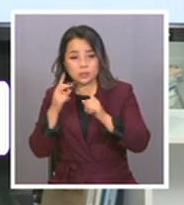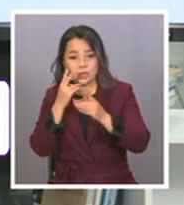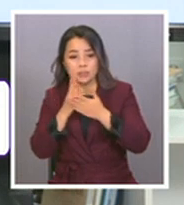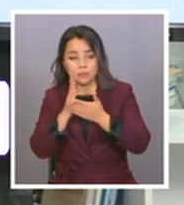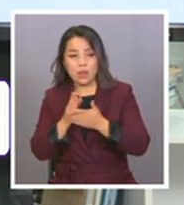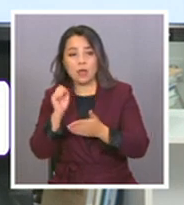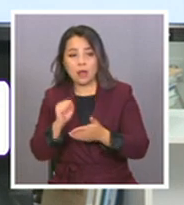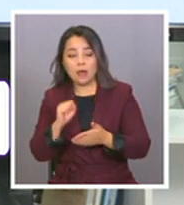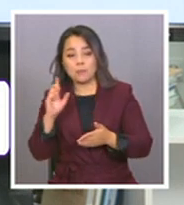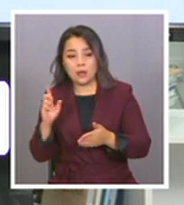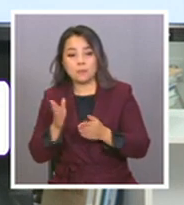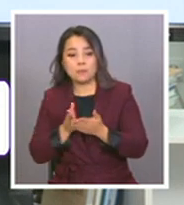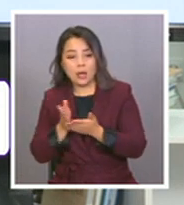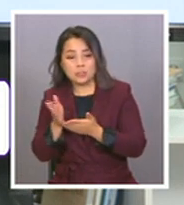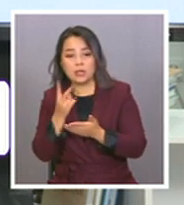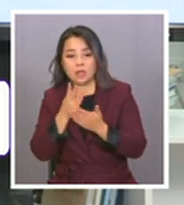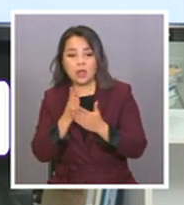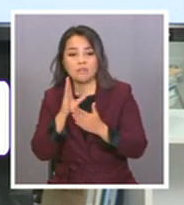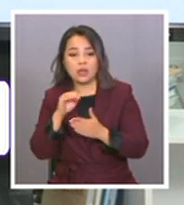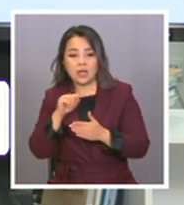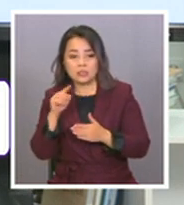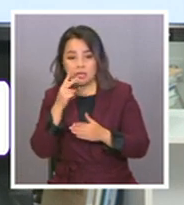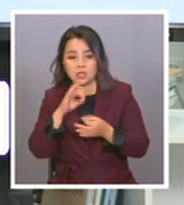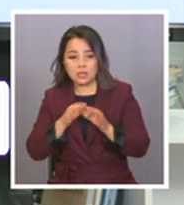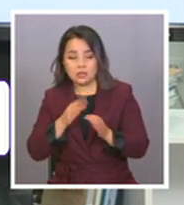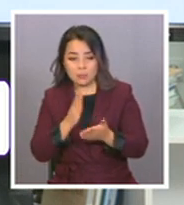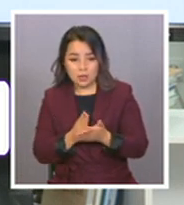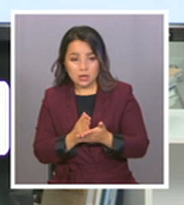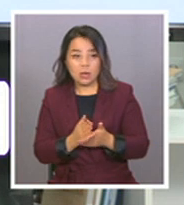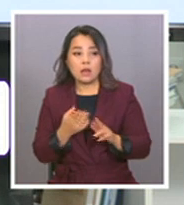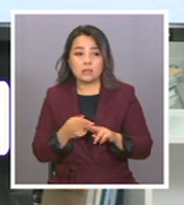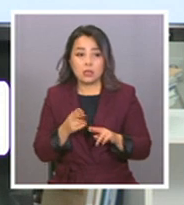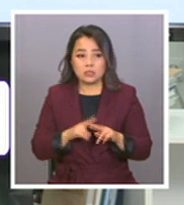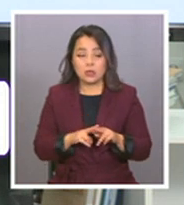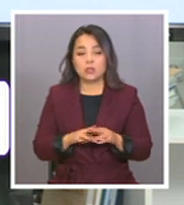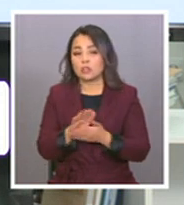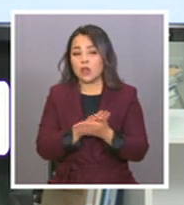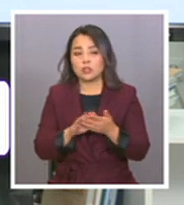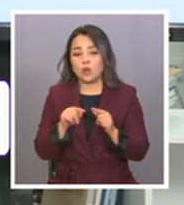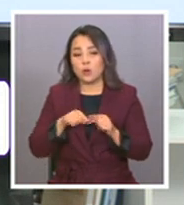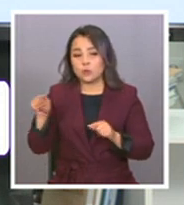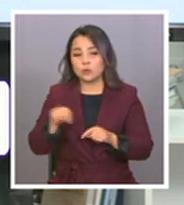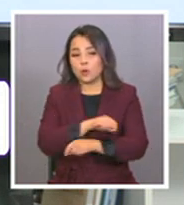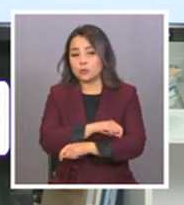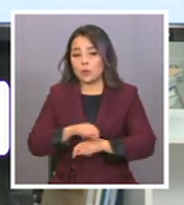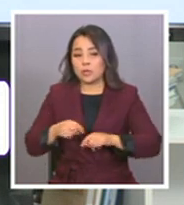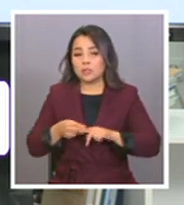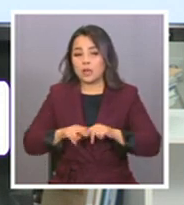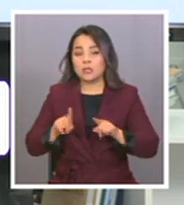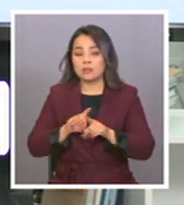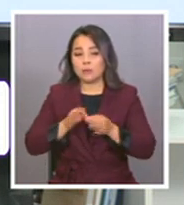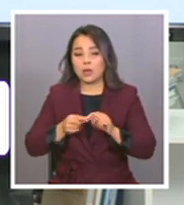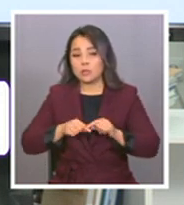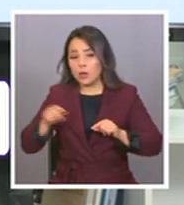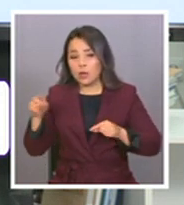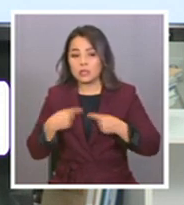векторына бағыттас вектор. Бұл жерде айтып кететіні балалар тағы да ешқандай ұзындығына қатысы жоқ. Яғни ұзындықтары